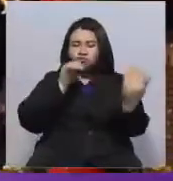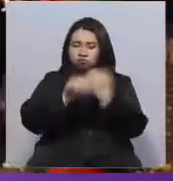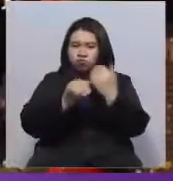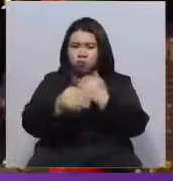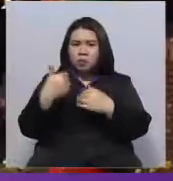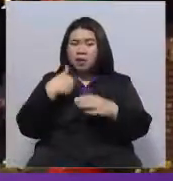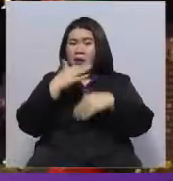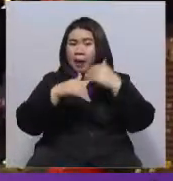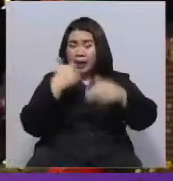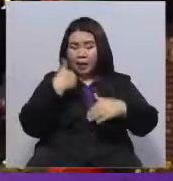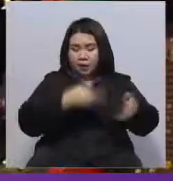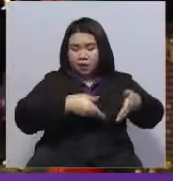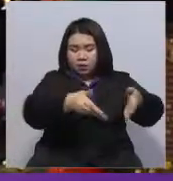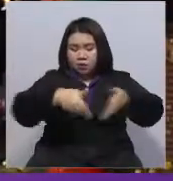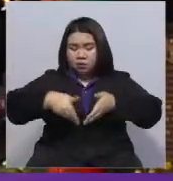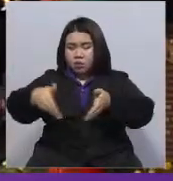ฒนาจำนวน6เส้นทาง